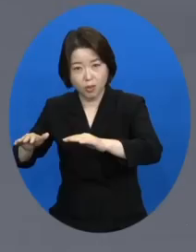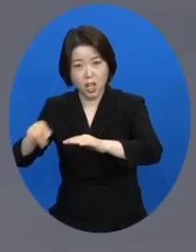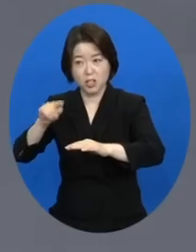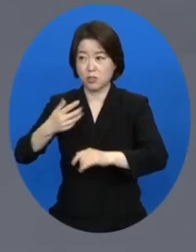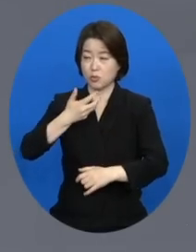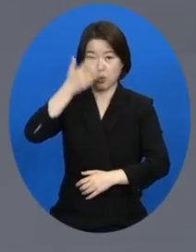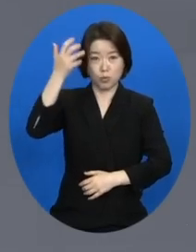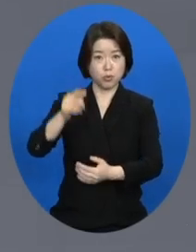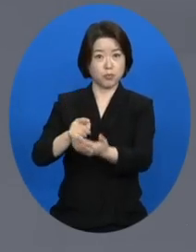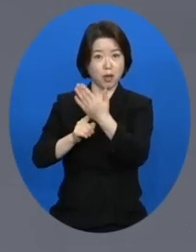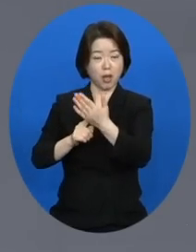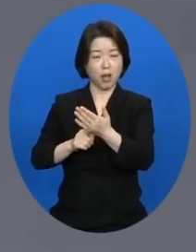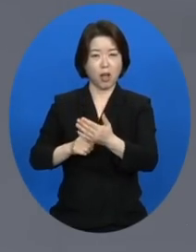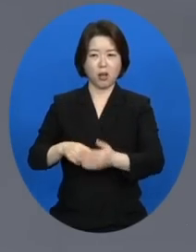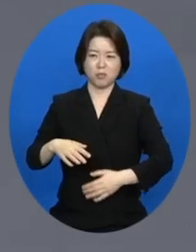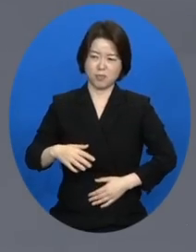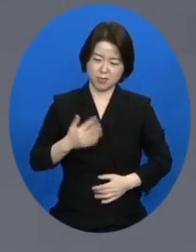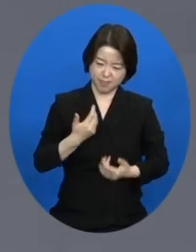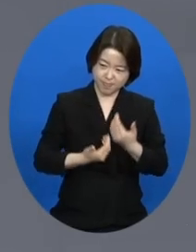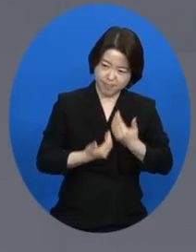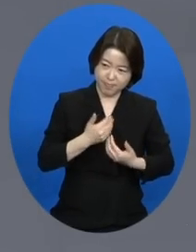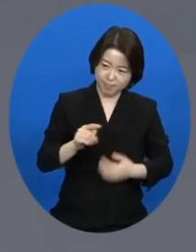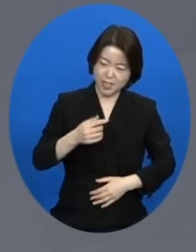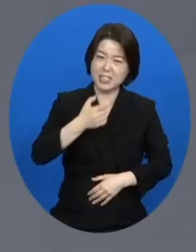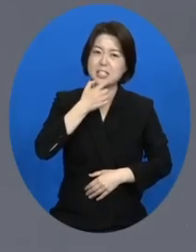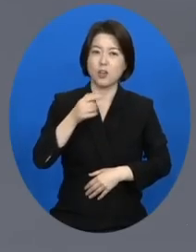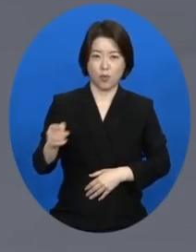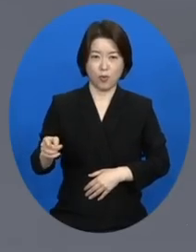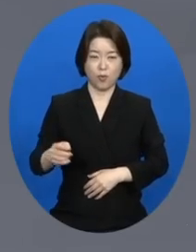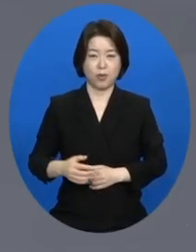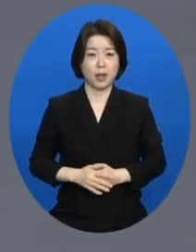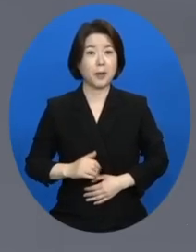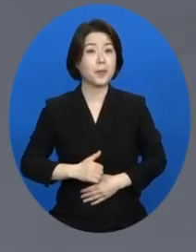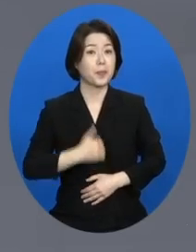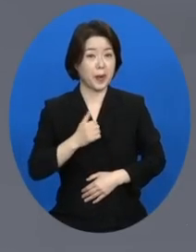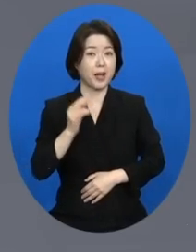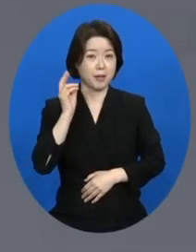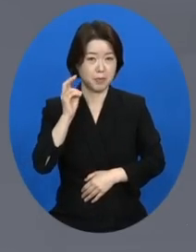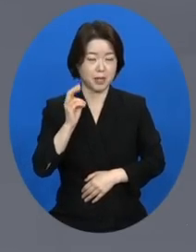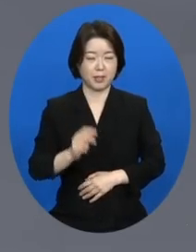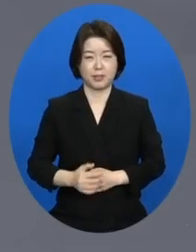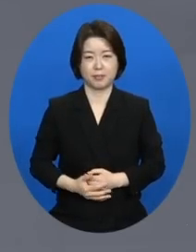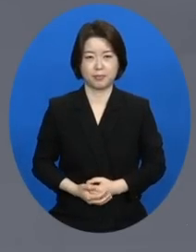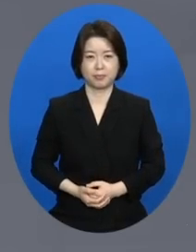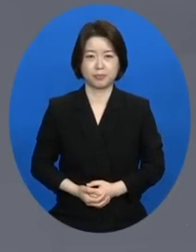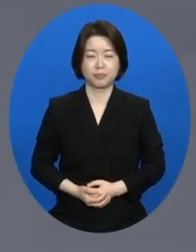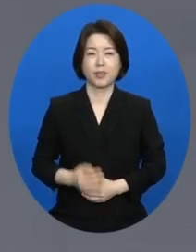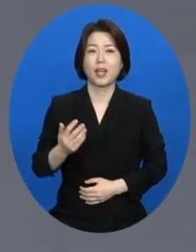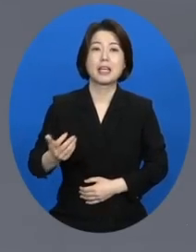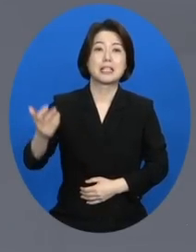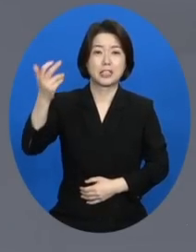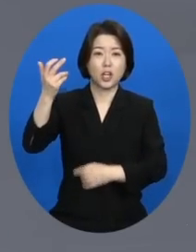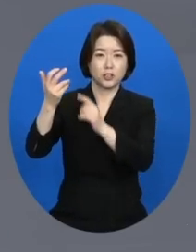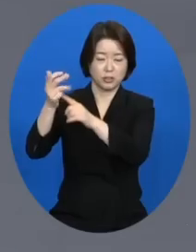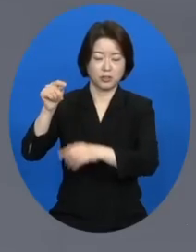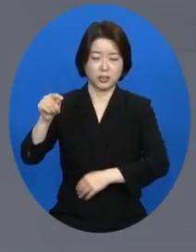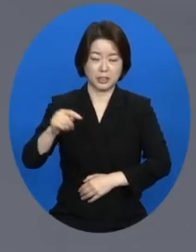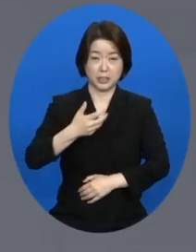다 있습니까? 굉장히 마음에 안 드는 것입니다. 화가 난 것이죠. 그리고 형들은 그